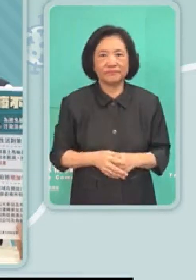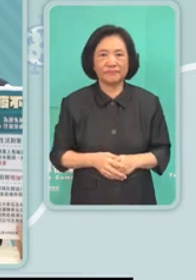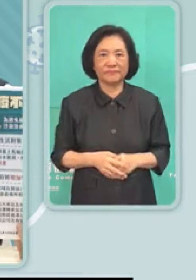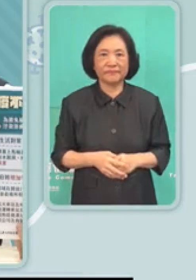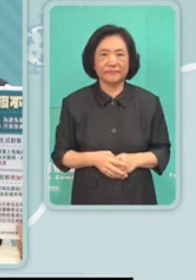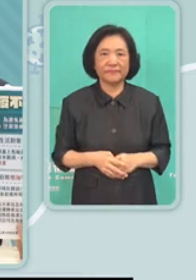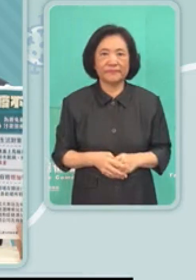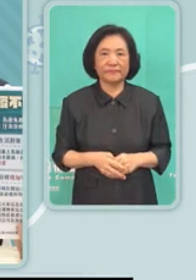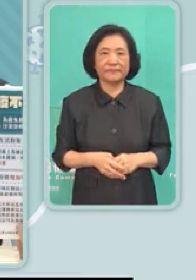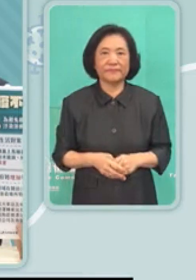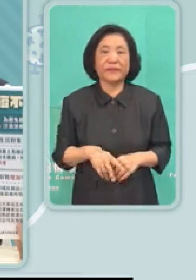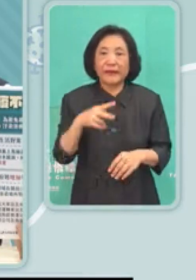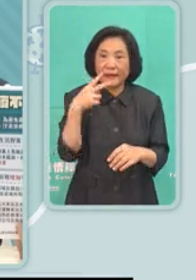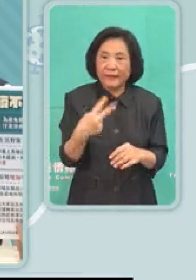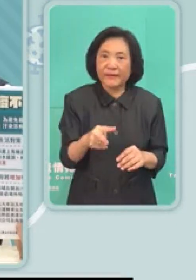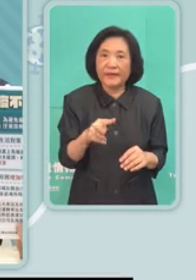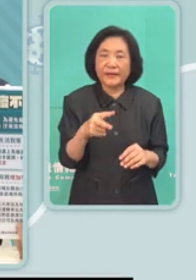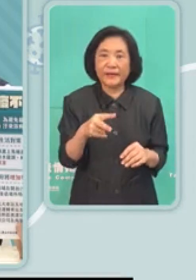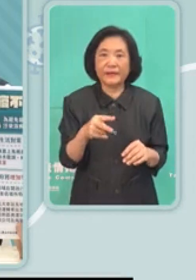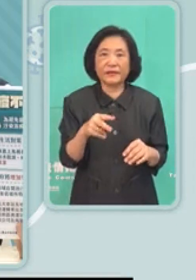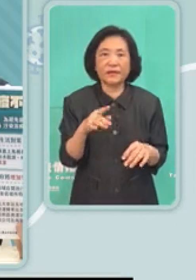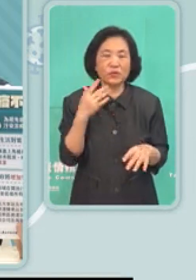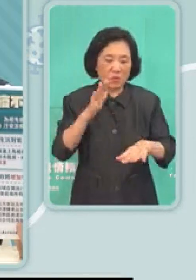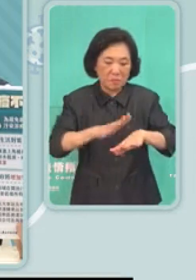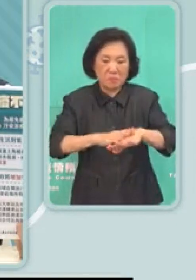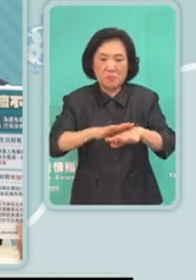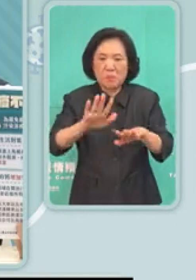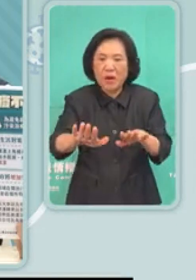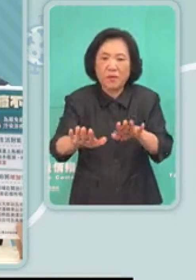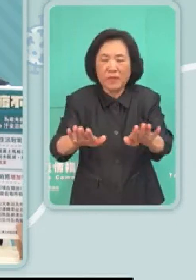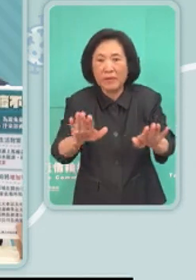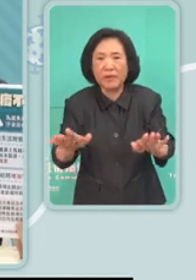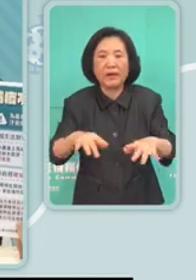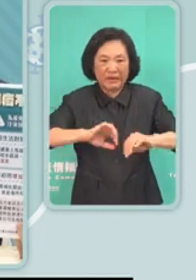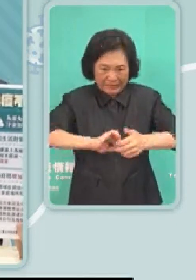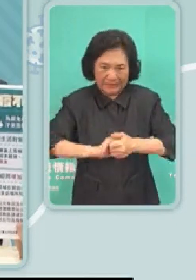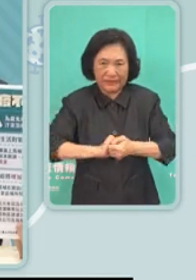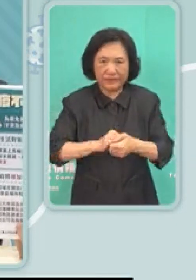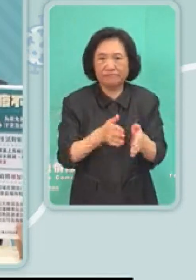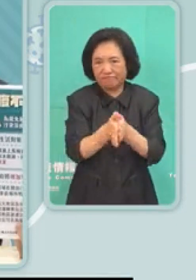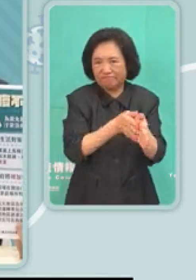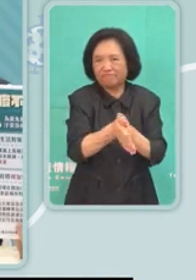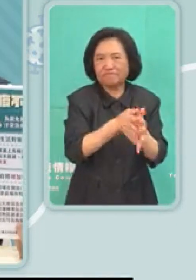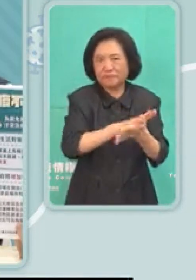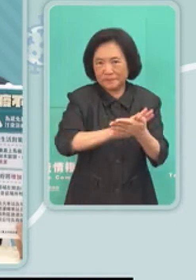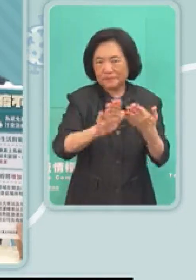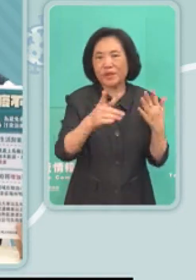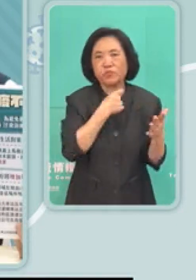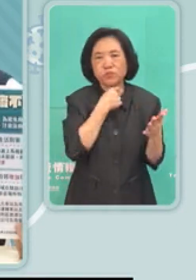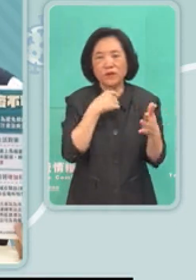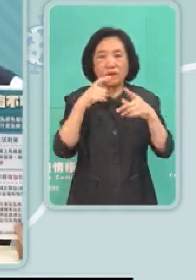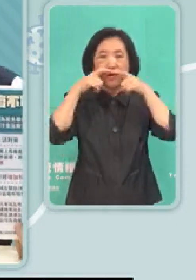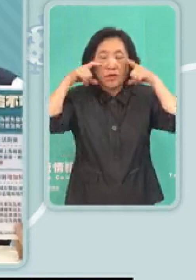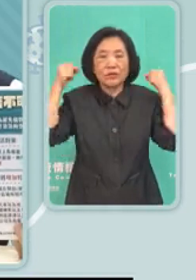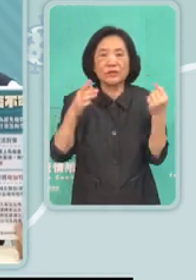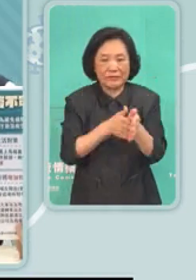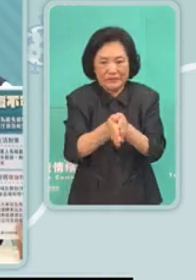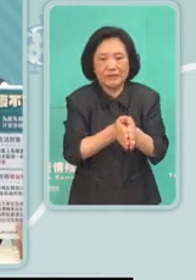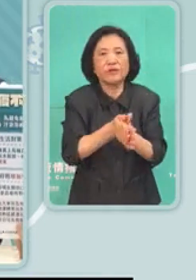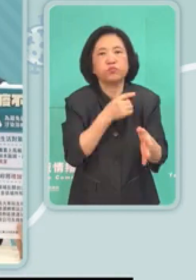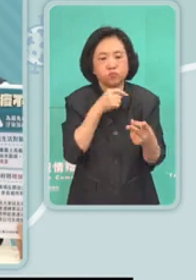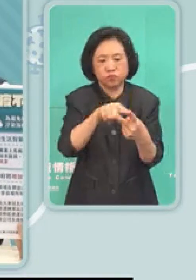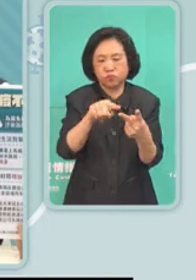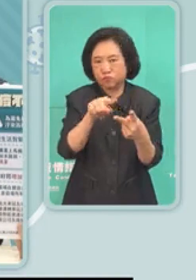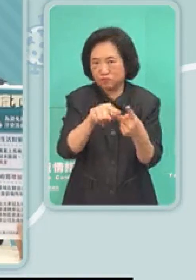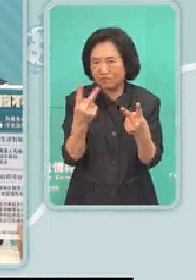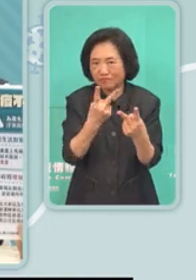还有这个手有摸过你知道出来洗手还是要洗手，所以戴口罩勤洗手这